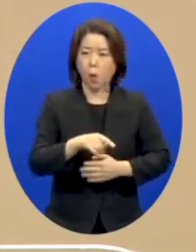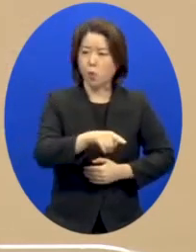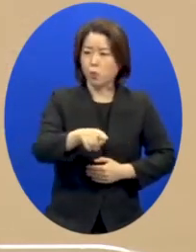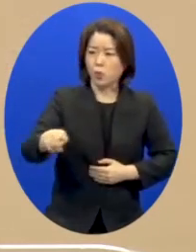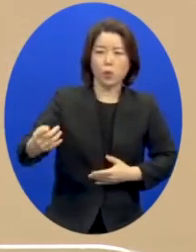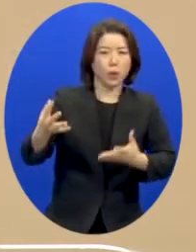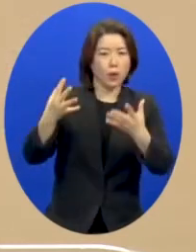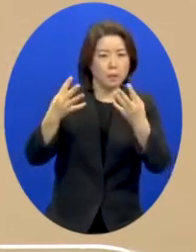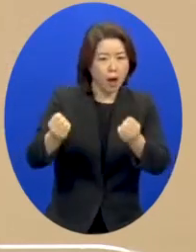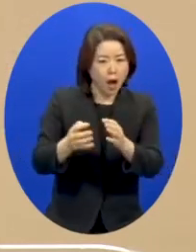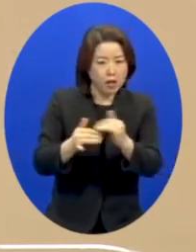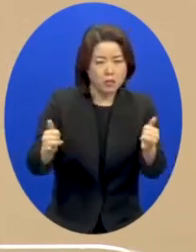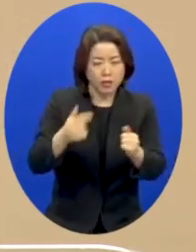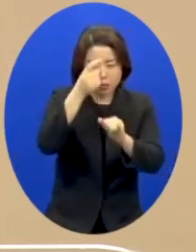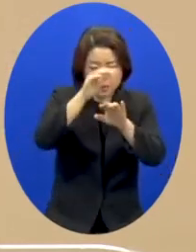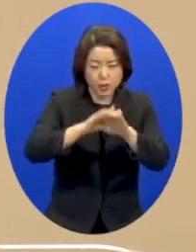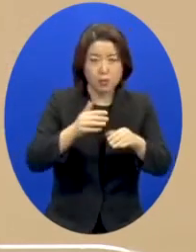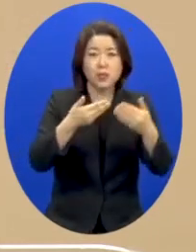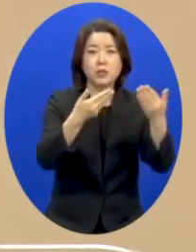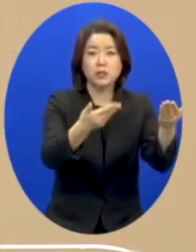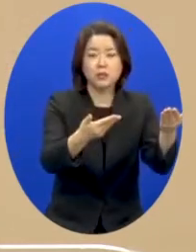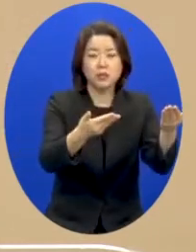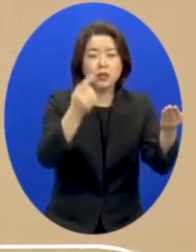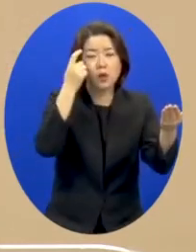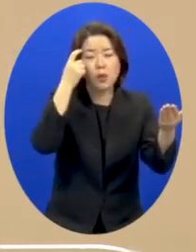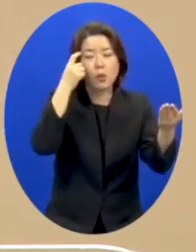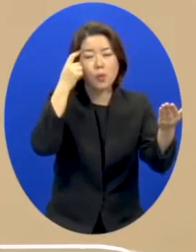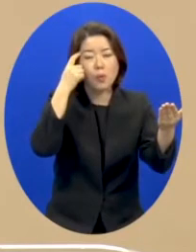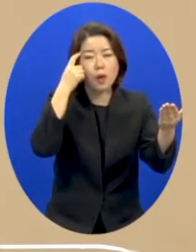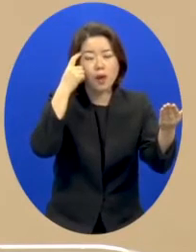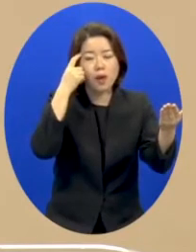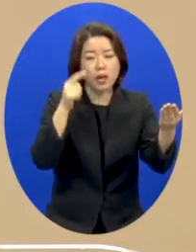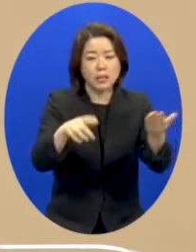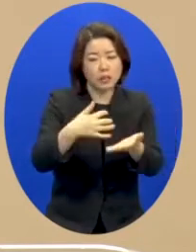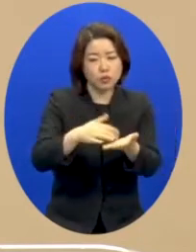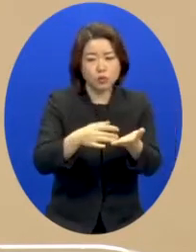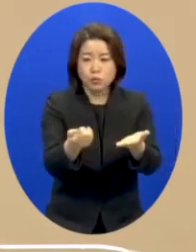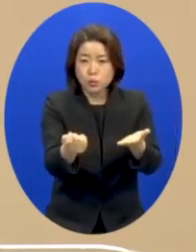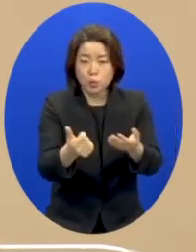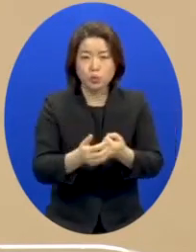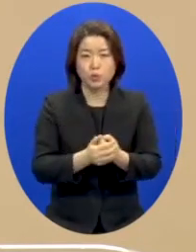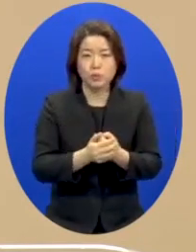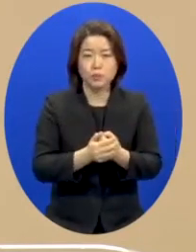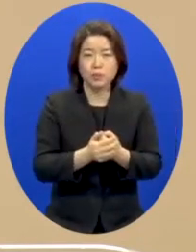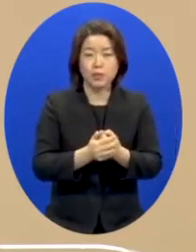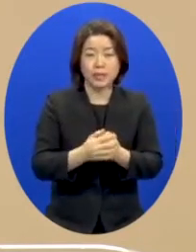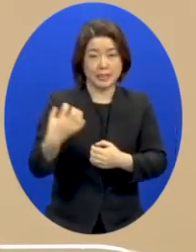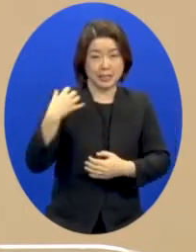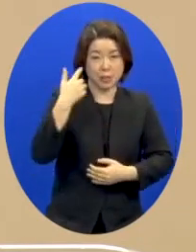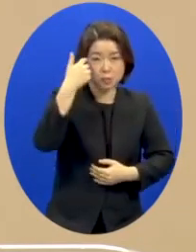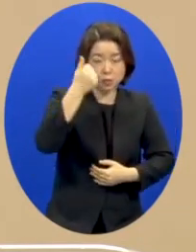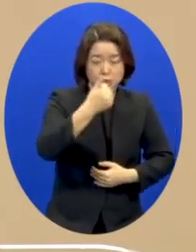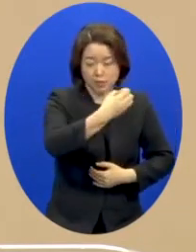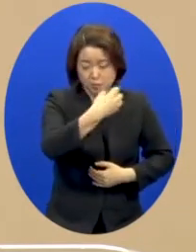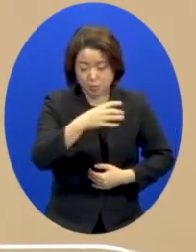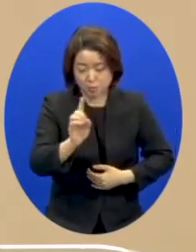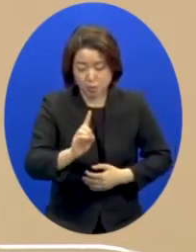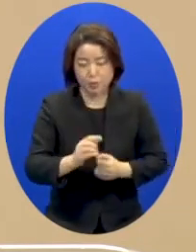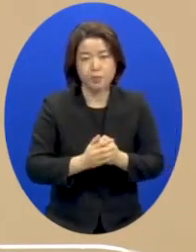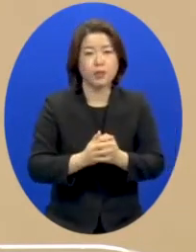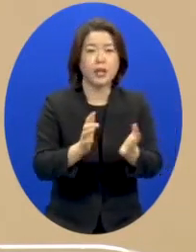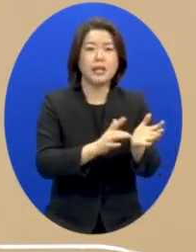많은 사람들이 예배를 드리는데 왜 교인이 그거밖에 안 된다 그러냐 그랬더니 그분이 하는 이야기가